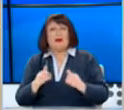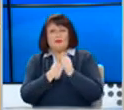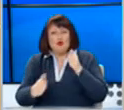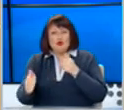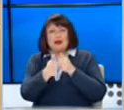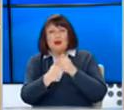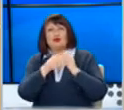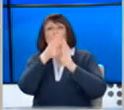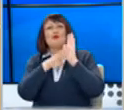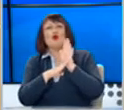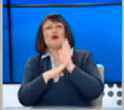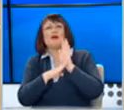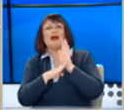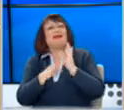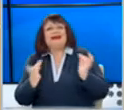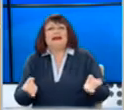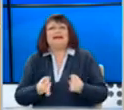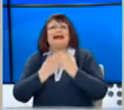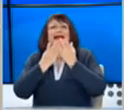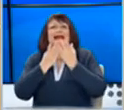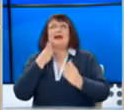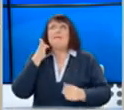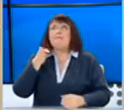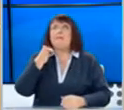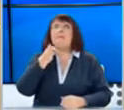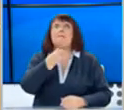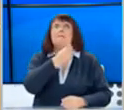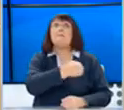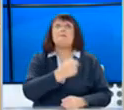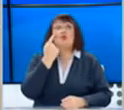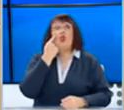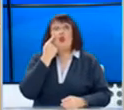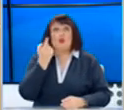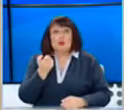πρόγραμμα Αντινέρο δεν έτρεξε τυχαία. Πήγαμε ακριβώς τα δάση τα οποία